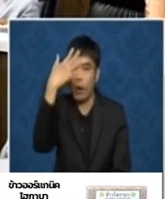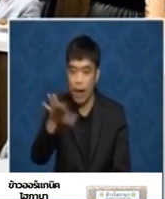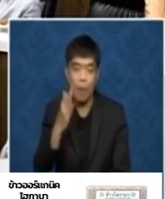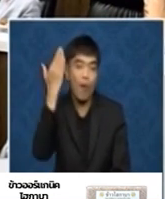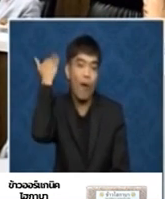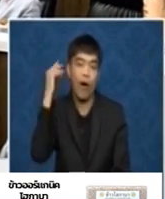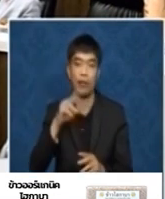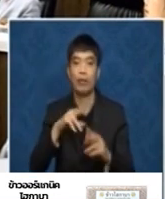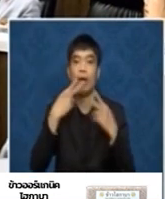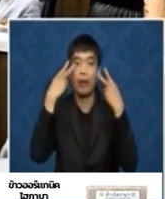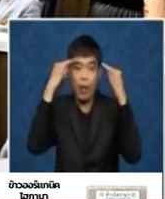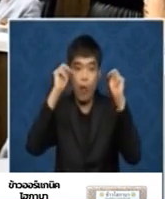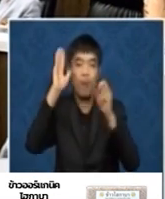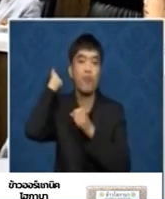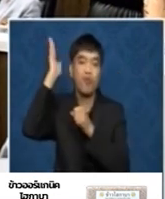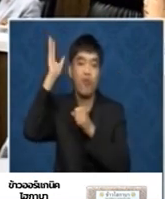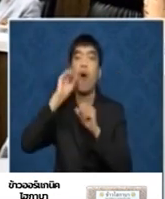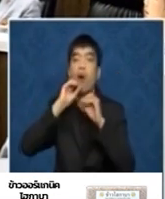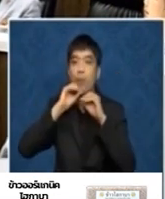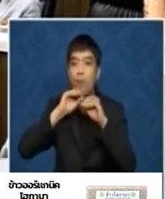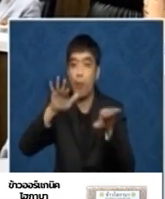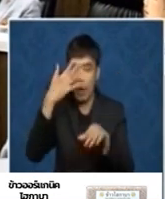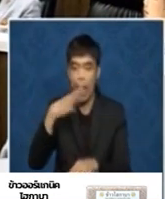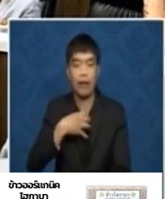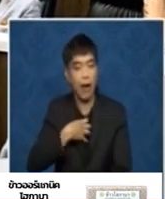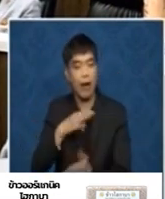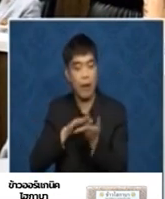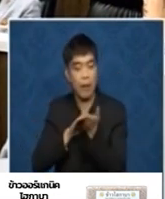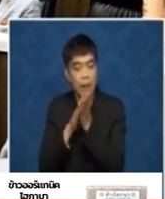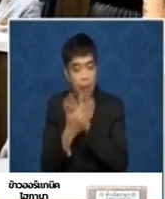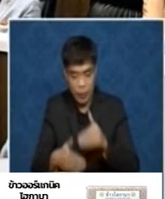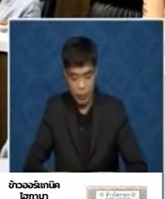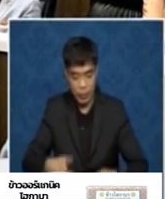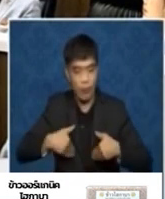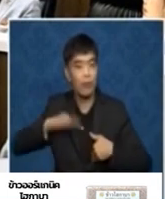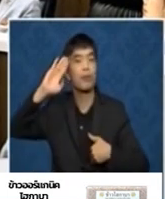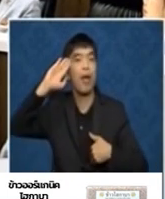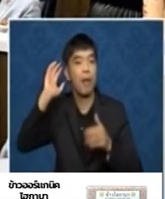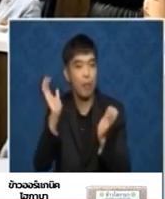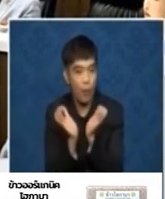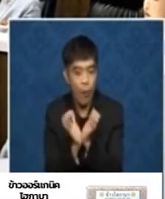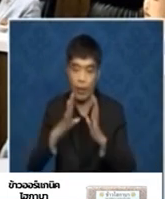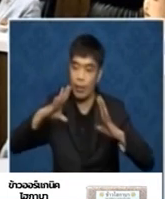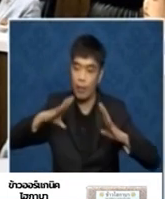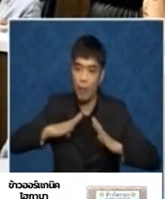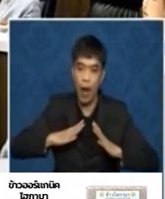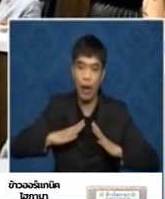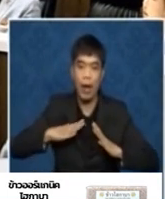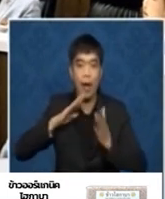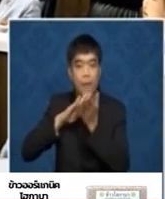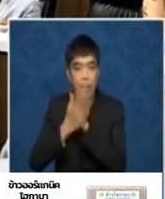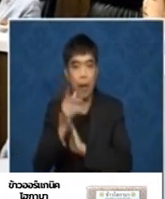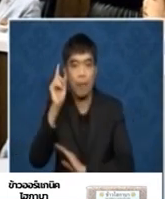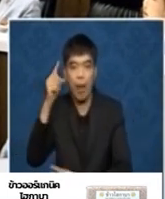ครับว่าอยากจะปรับปรุงคุณภาพชีวิตอยากจะปรับปรุงแฟลตตำรวจให้กับนายตำรวจชั้นผู้น้อยแต่กรรมาธิ